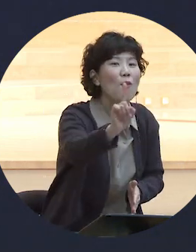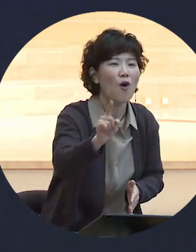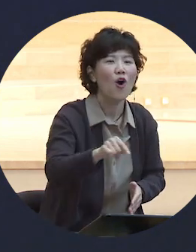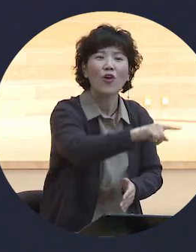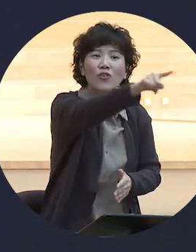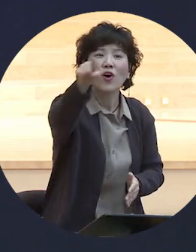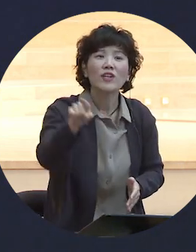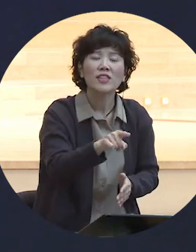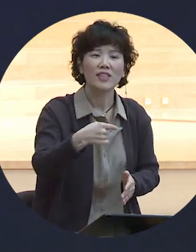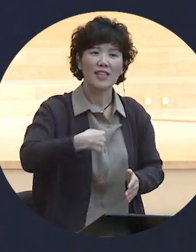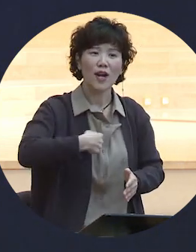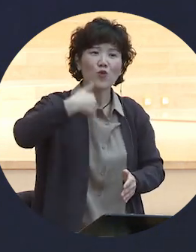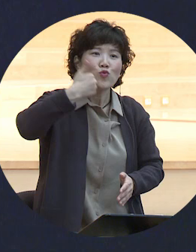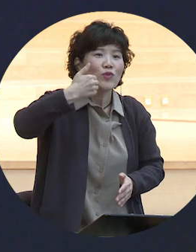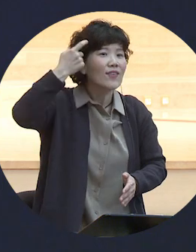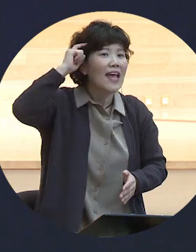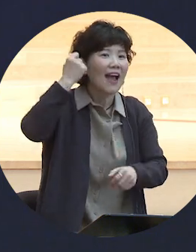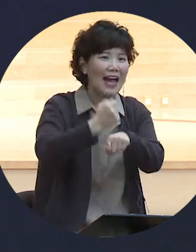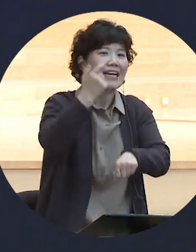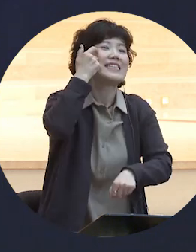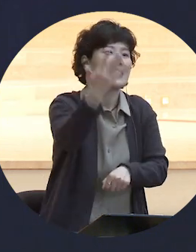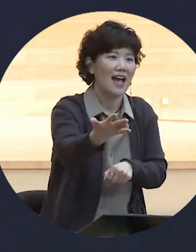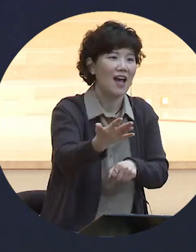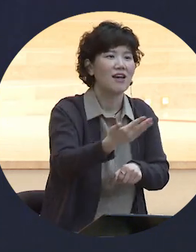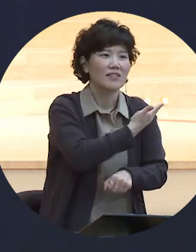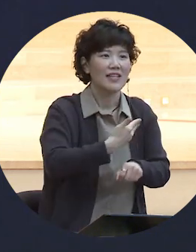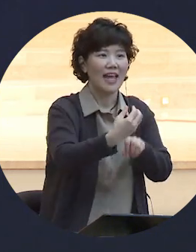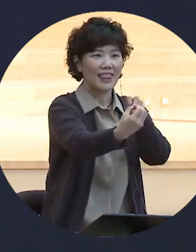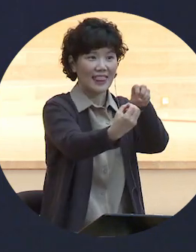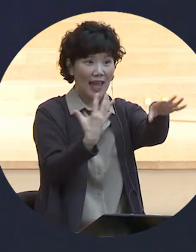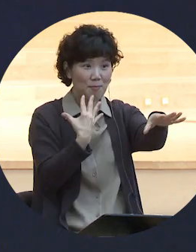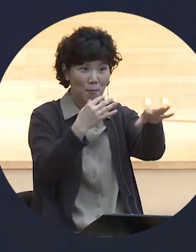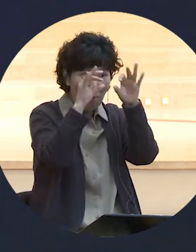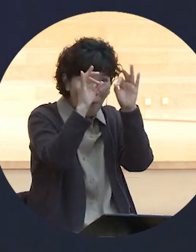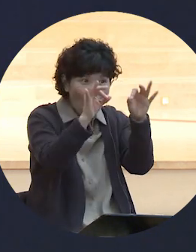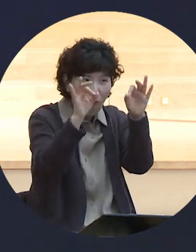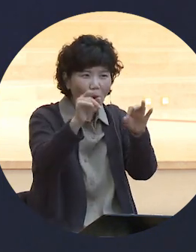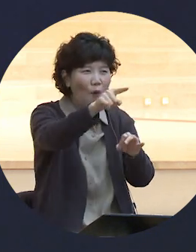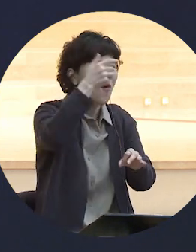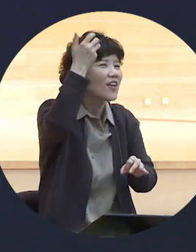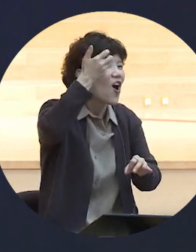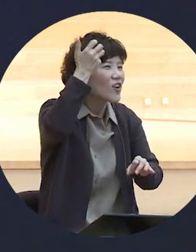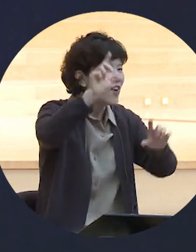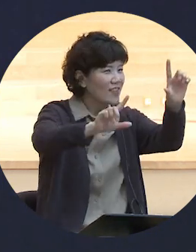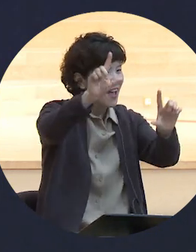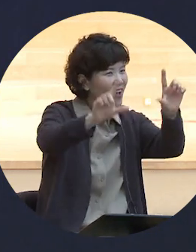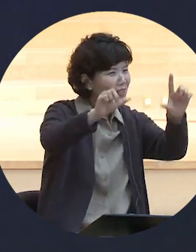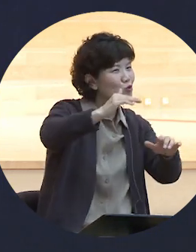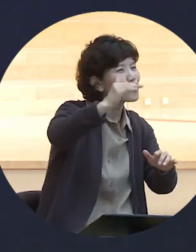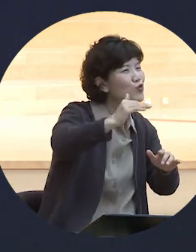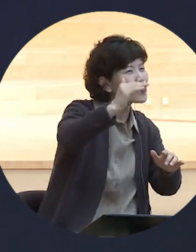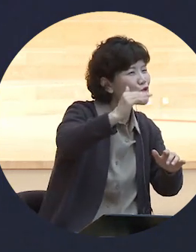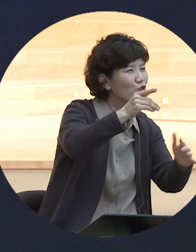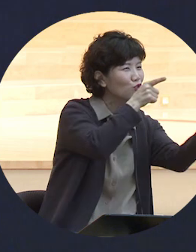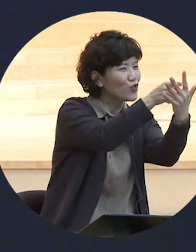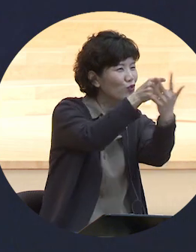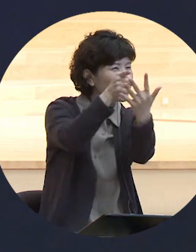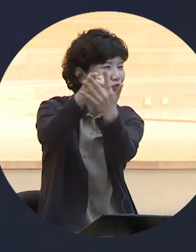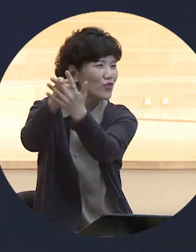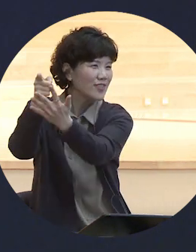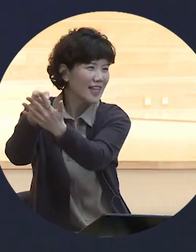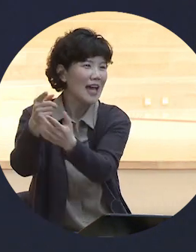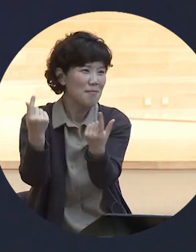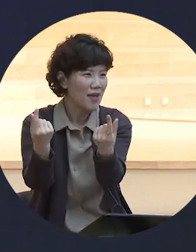누구라 하느냐? 제자들의 대답을 보시고는 제자들의 어떤 영적 상태가 어떤 수준에 도달했는지를 판단하신 것